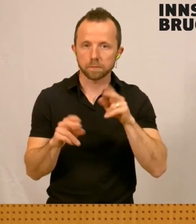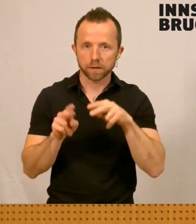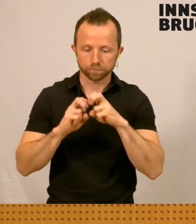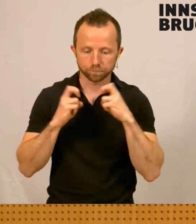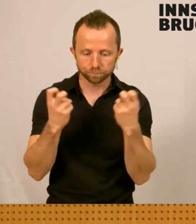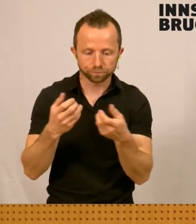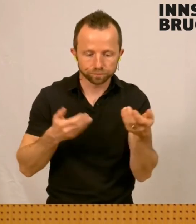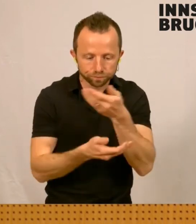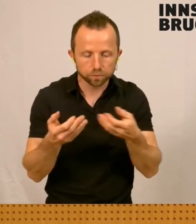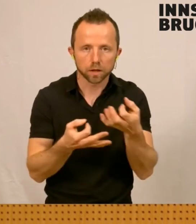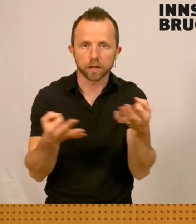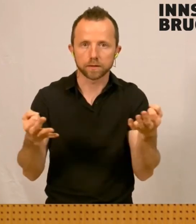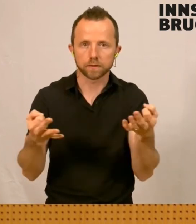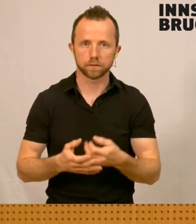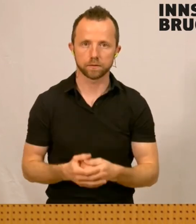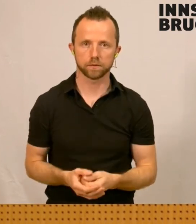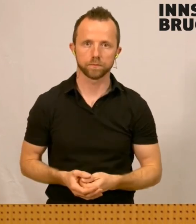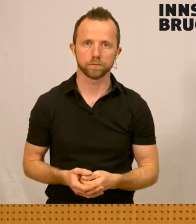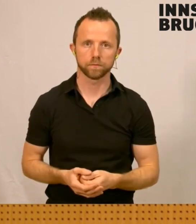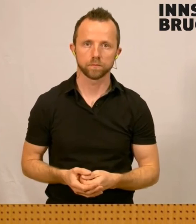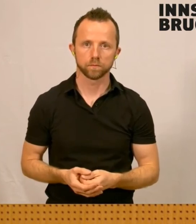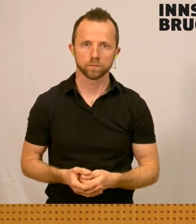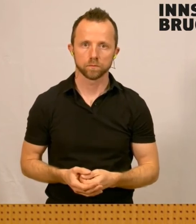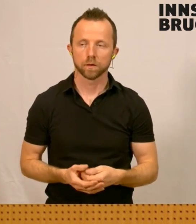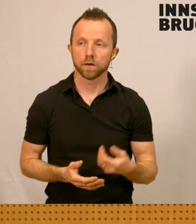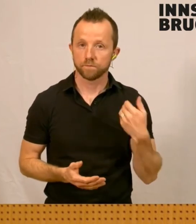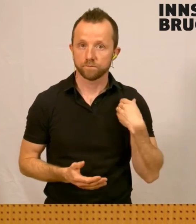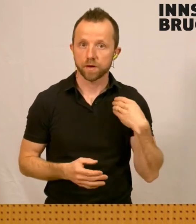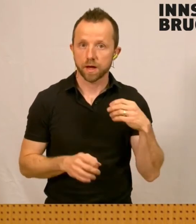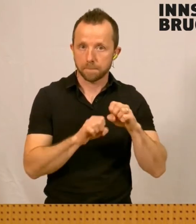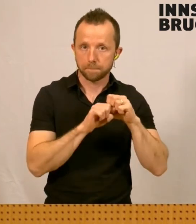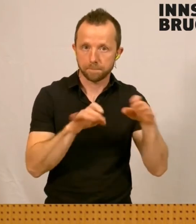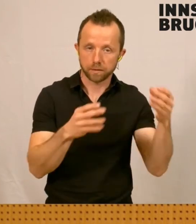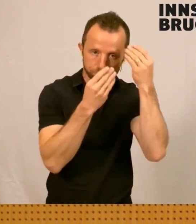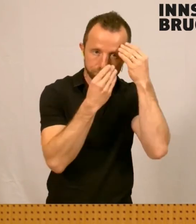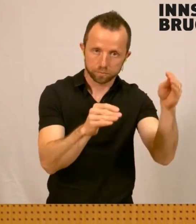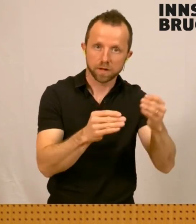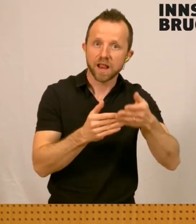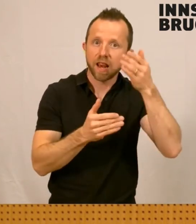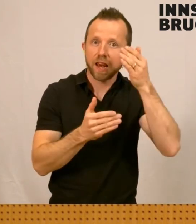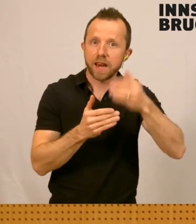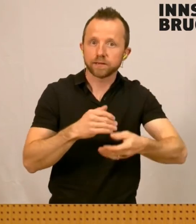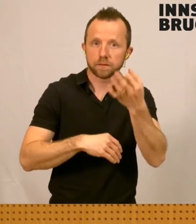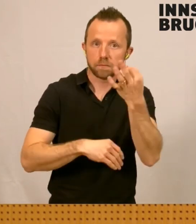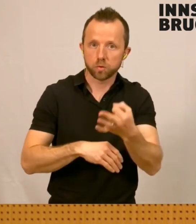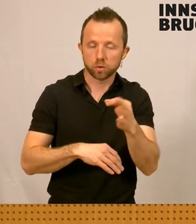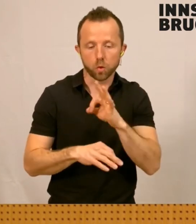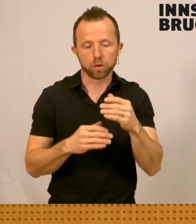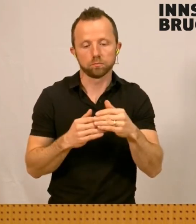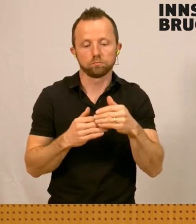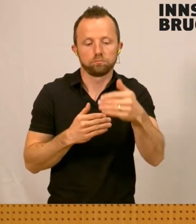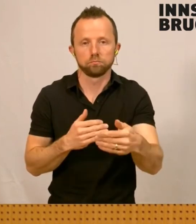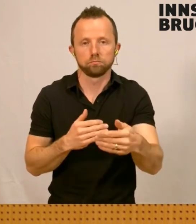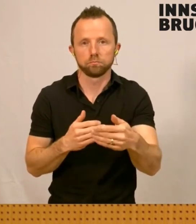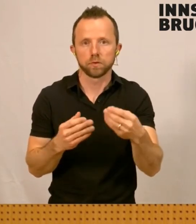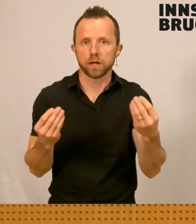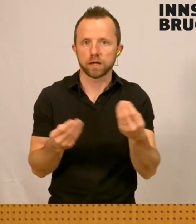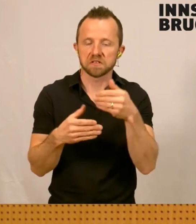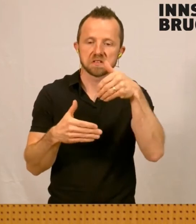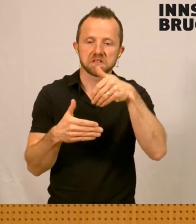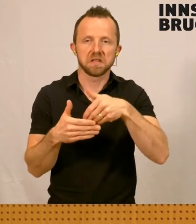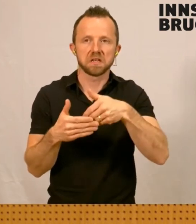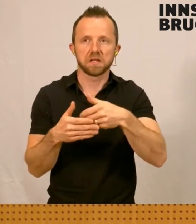gesprochen. Nach Medienverkündigung im letzten Moment oder auch danach wird etwas